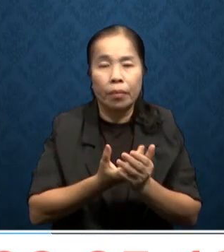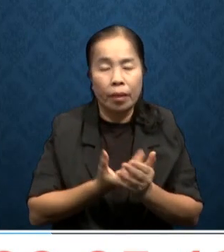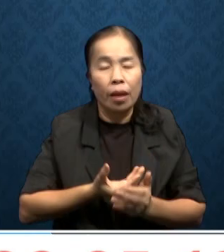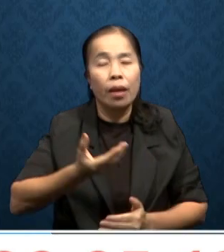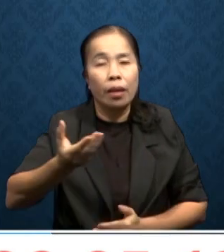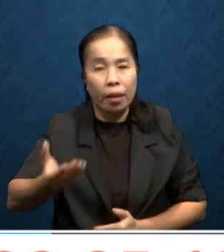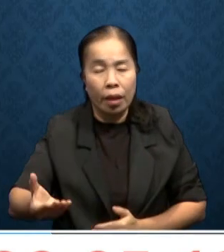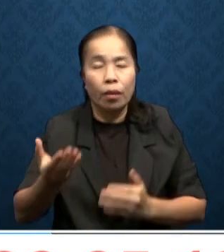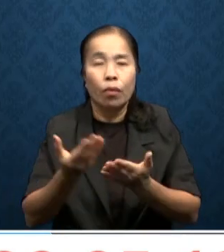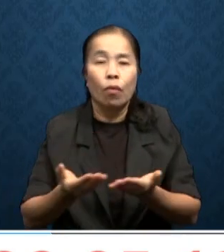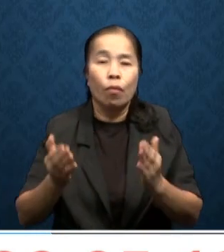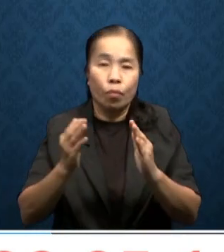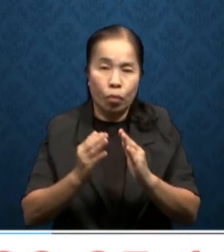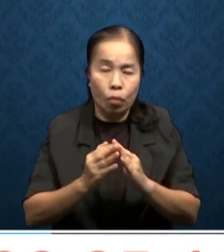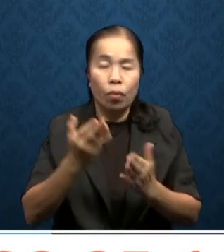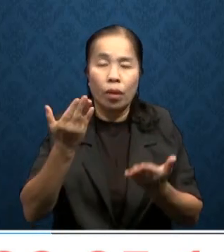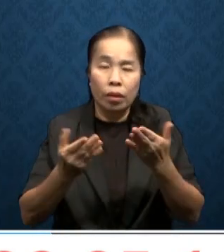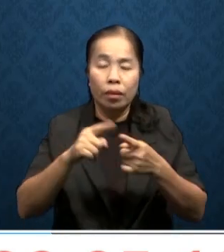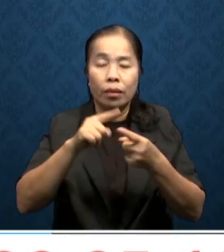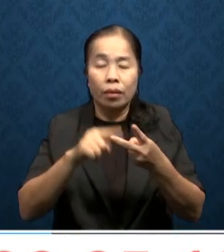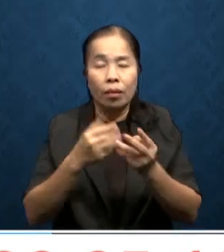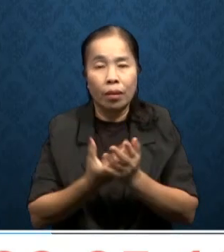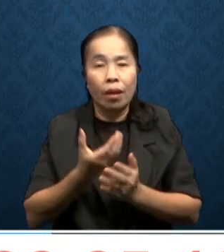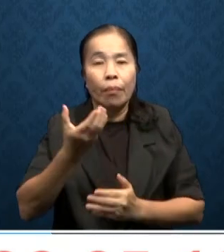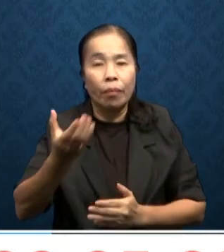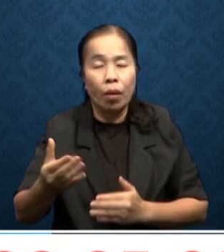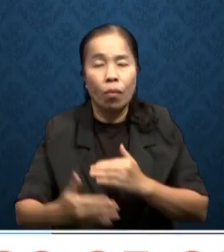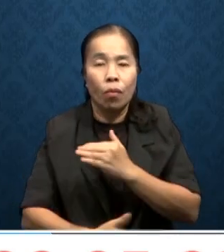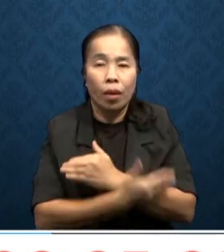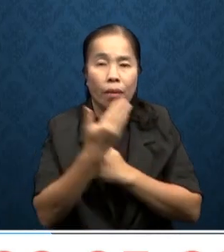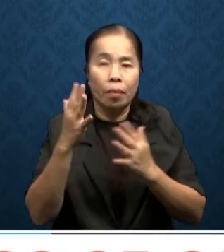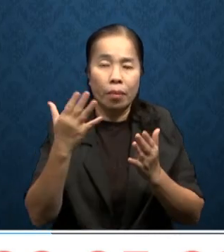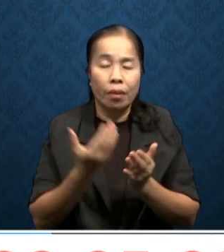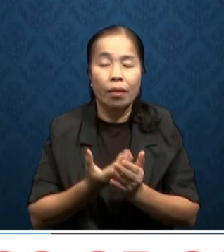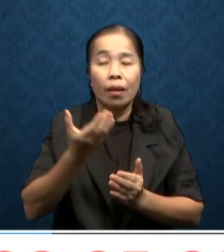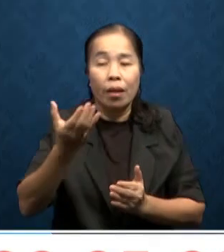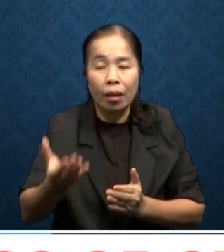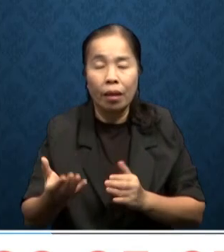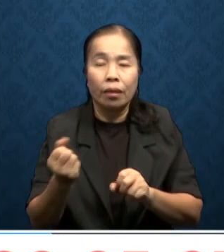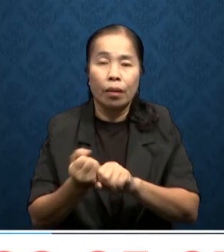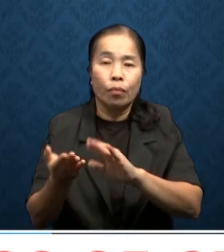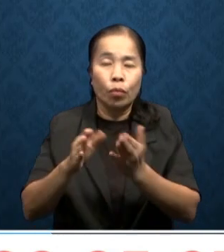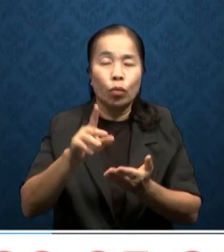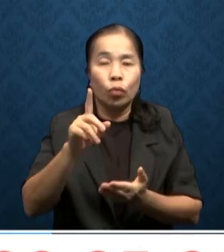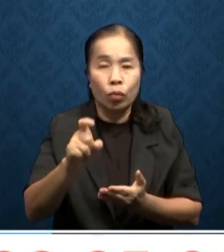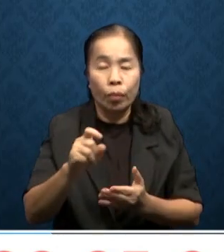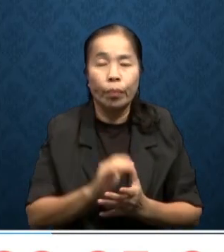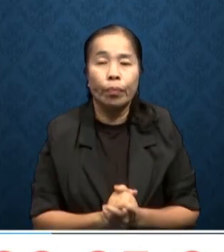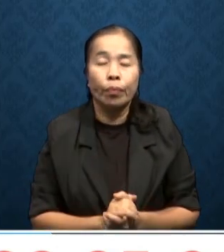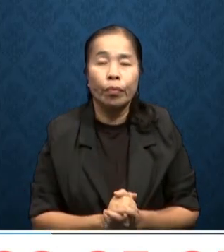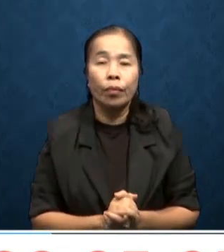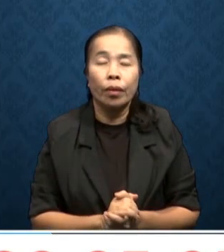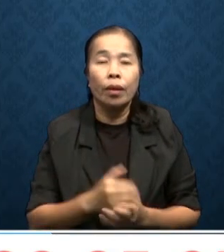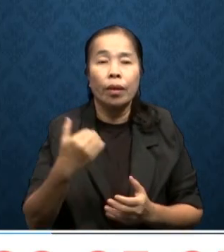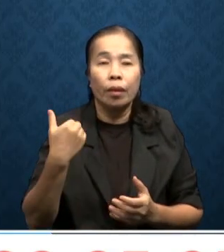ยยวยาค่าทำสบค่าเสียโอกาสทุกอย่างนะครับรวมทั้งกรณีของพูด